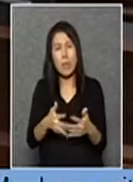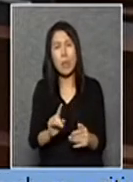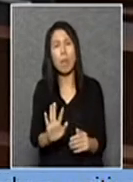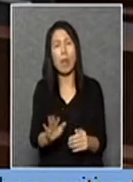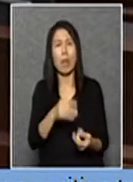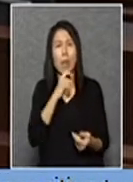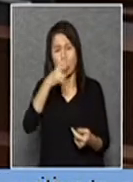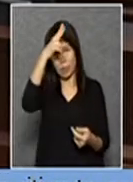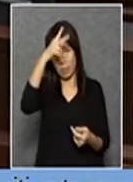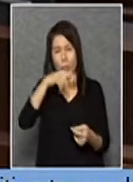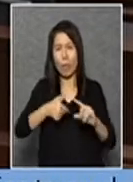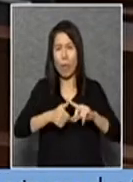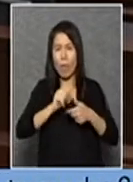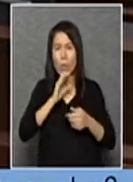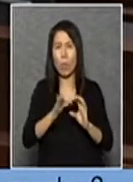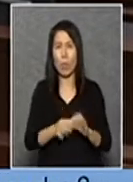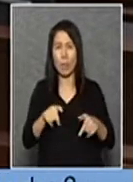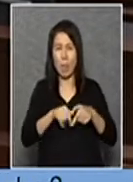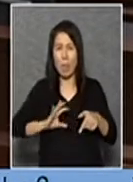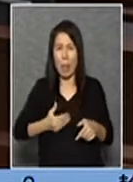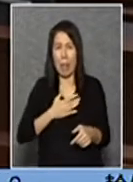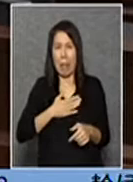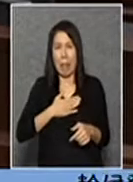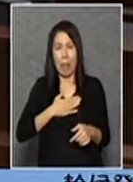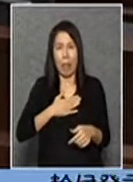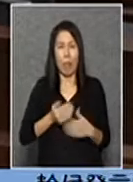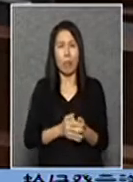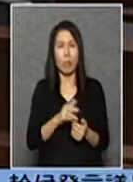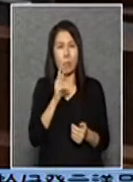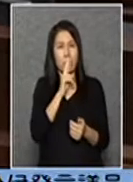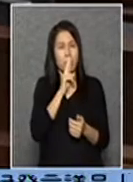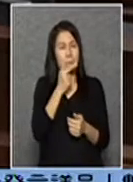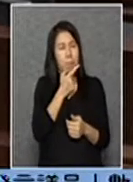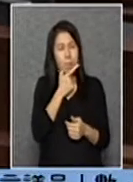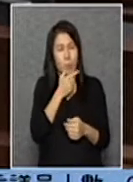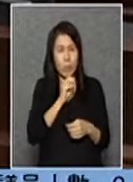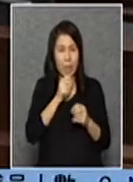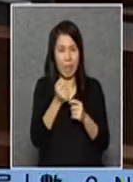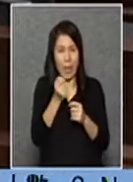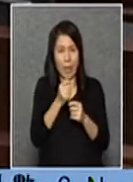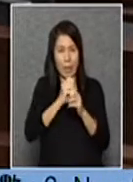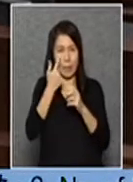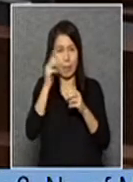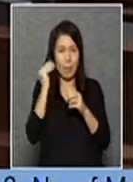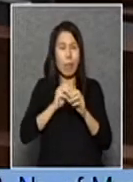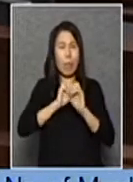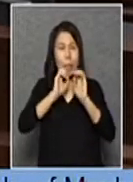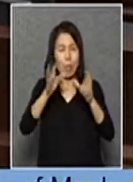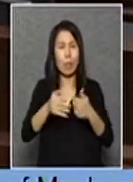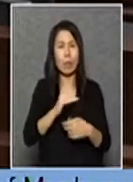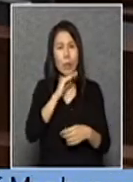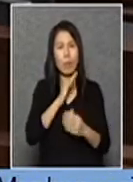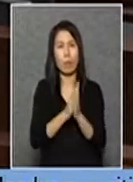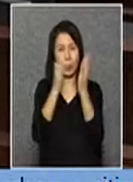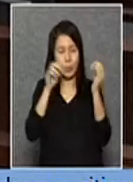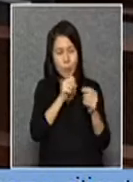勢，係由於心理嘅虛怯咧，係越嚟越咧係唔願意係適時發放新聞稿，令到傳媒界可以得到盡及時知